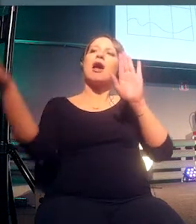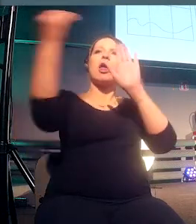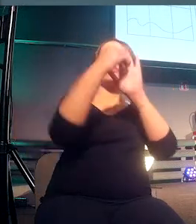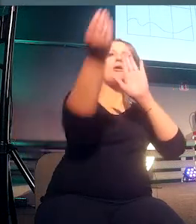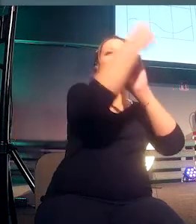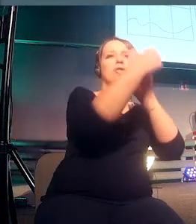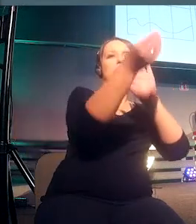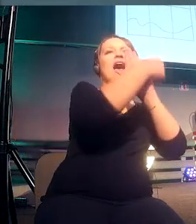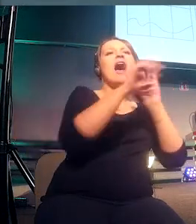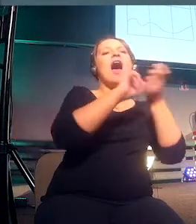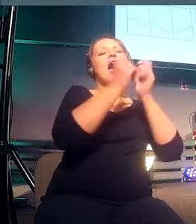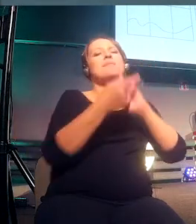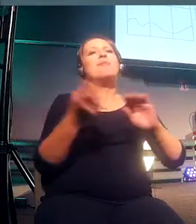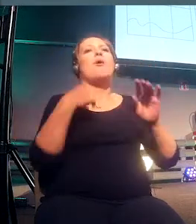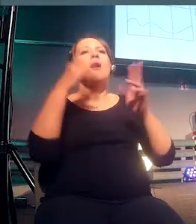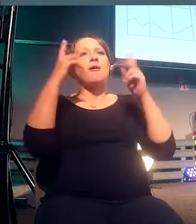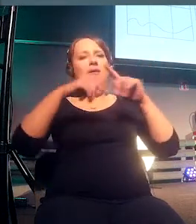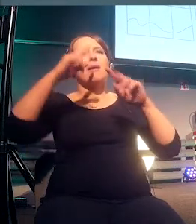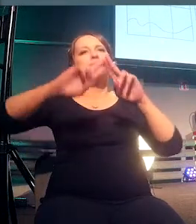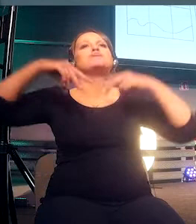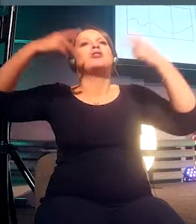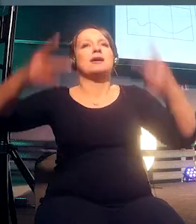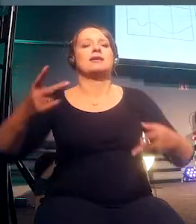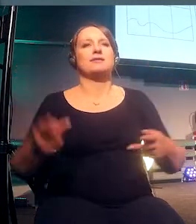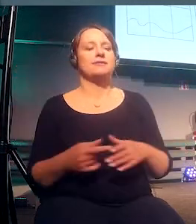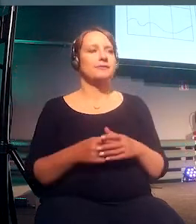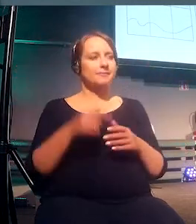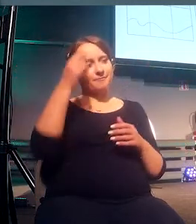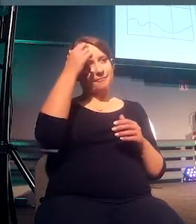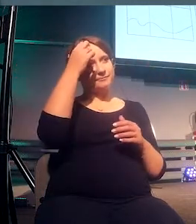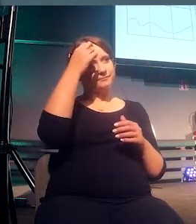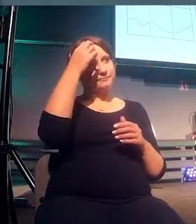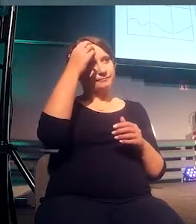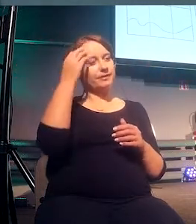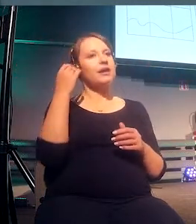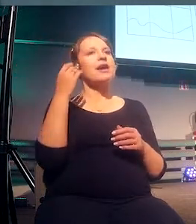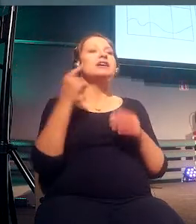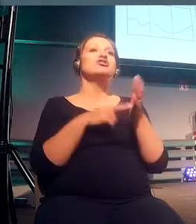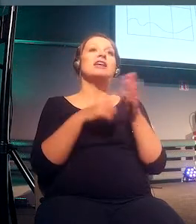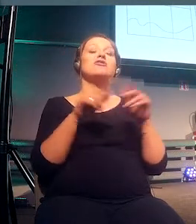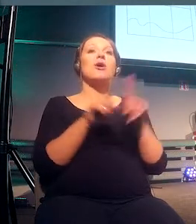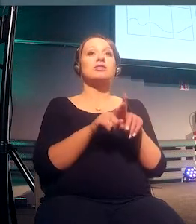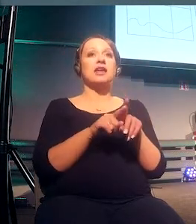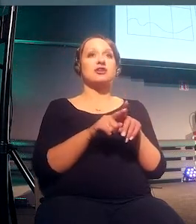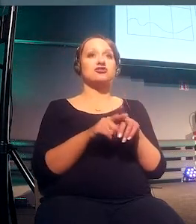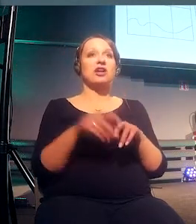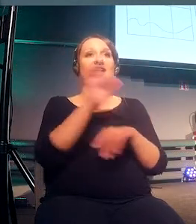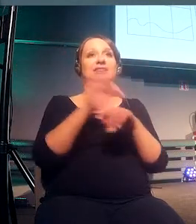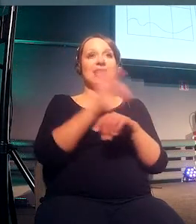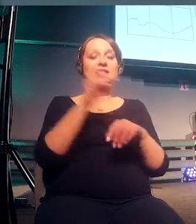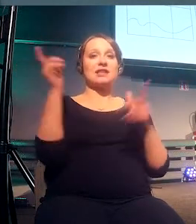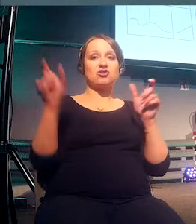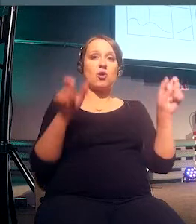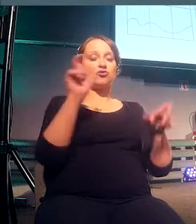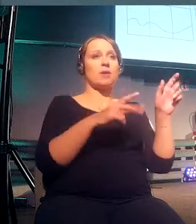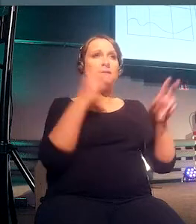sforwardować. To się wydarza naprawdę. I często tylko UX designerzy są w stanie jakby widzieć, jak